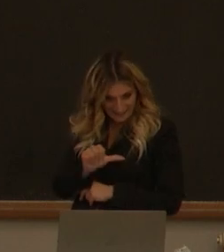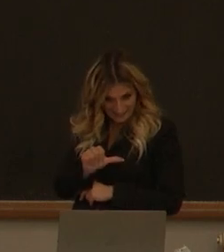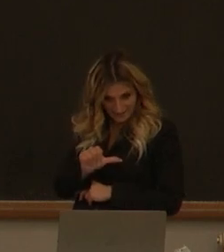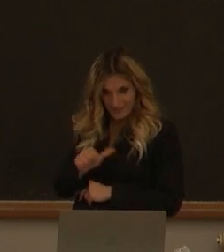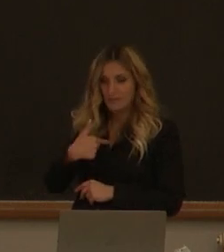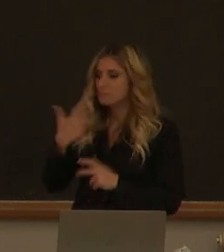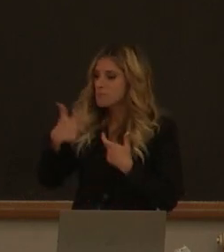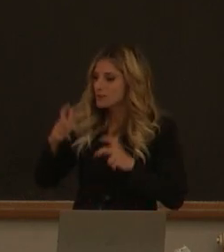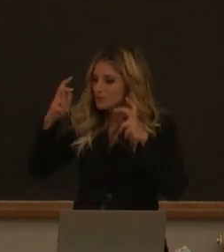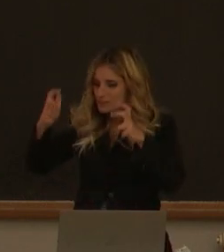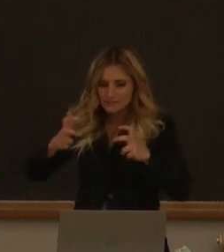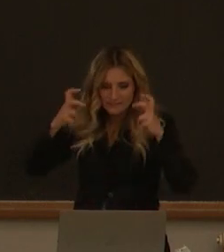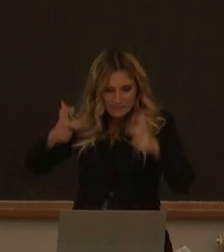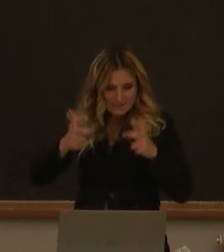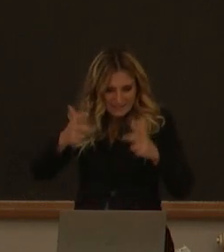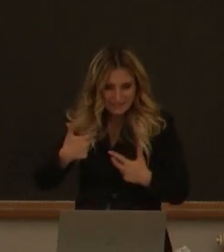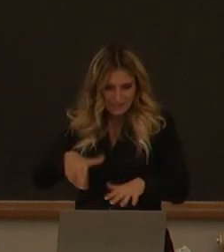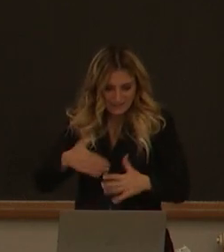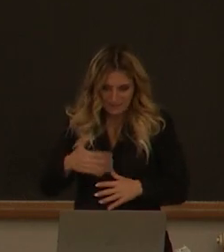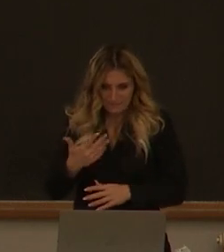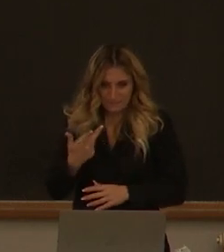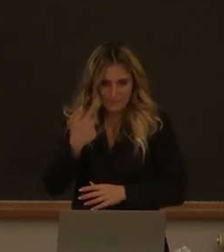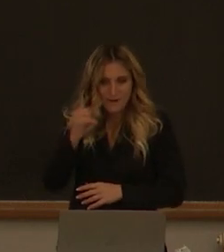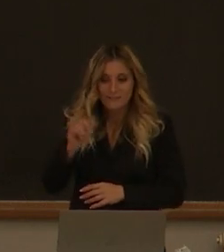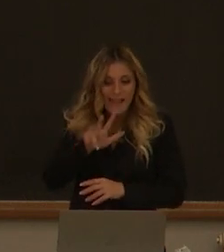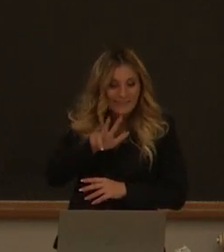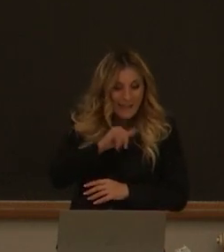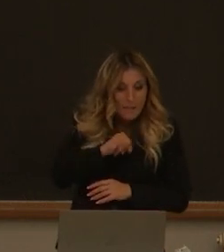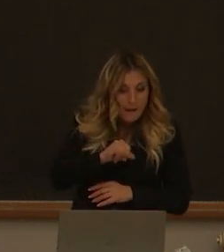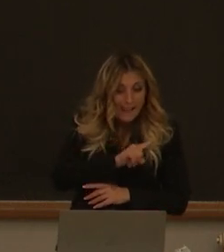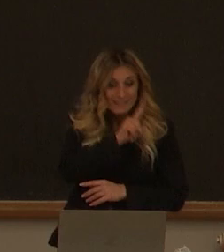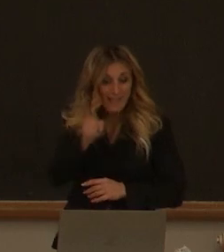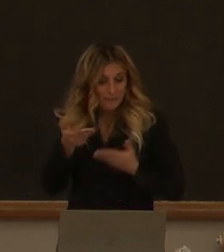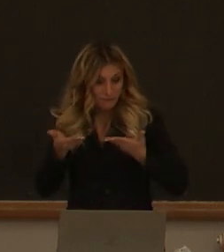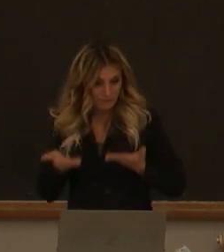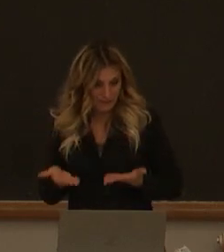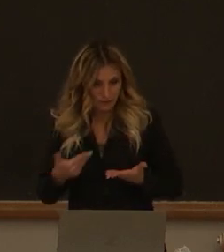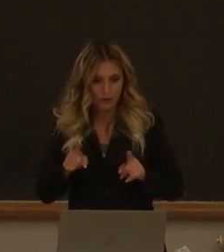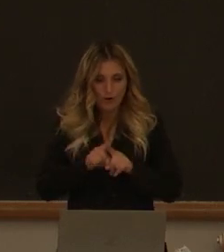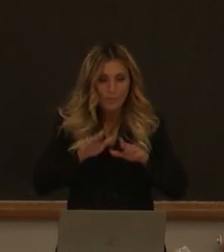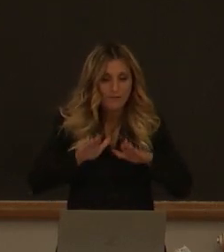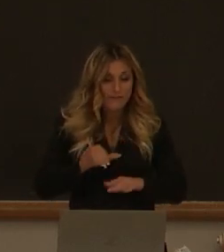ha fatto uno sforzo fisico pazzesco dalle 3:30 ad ora,